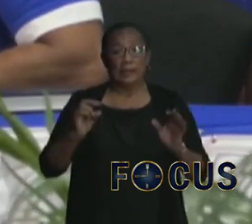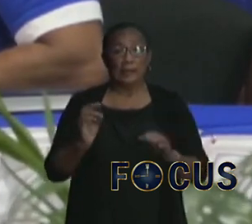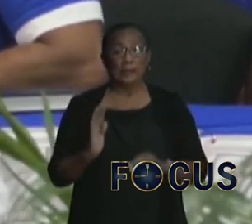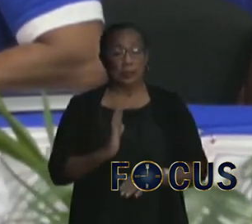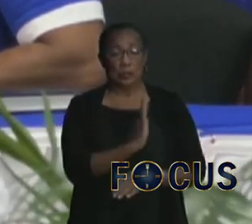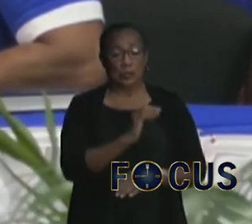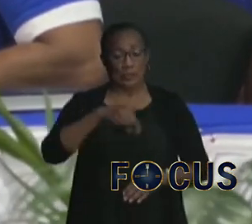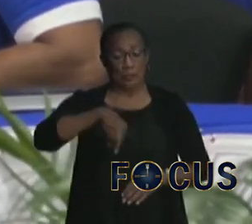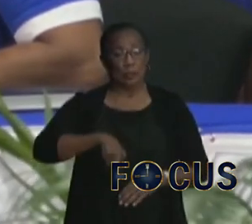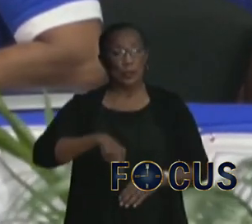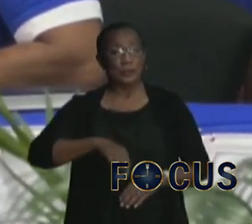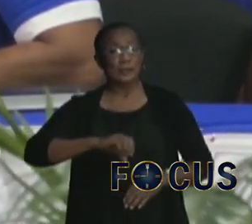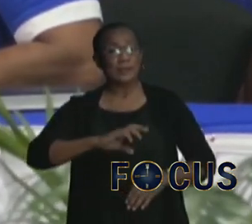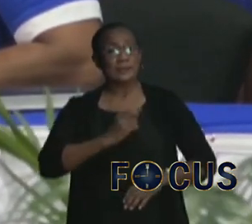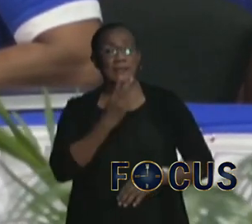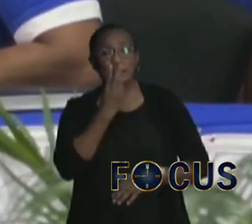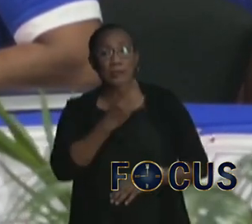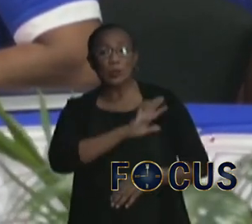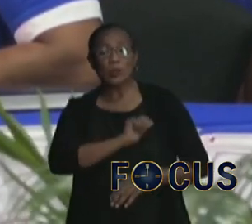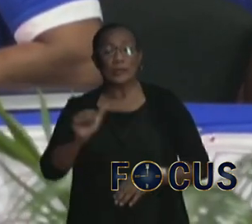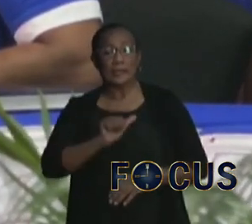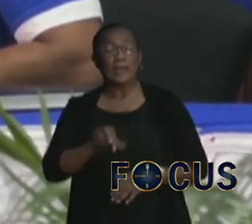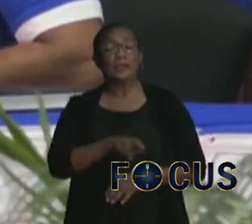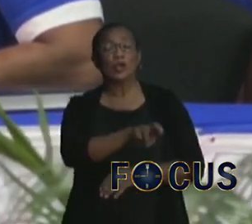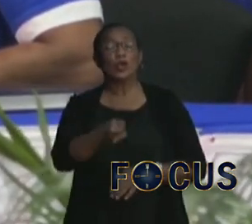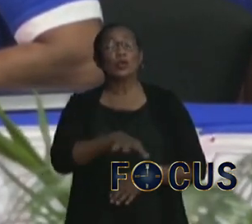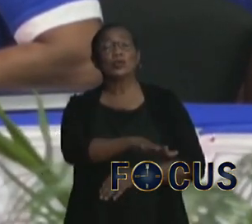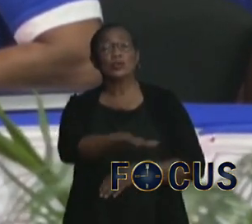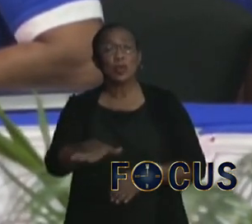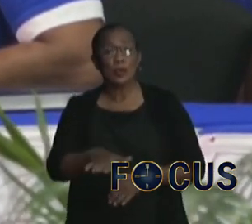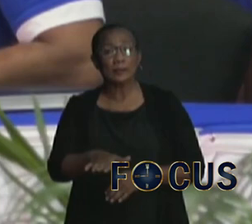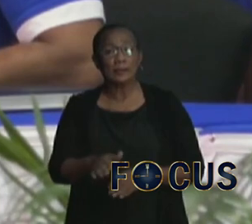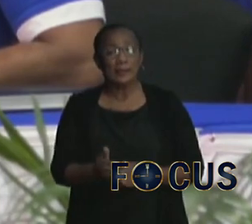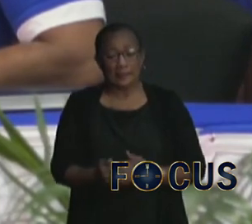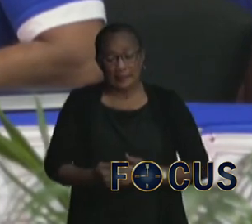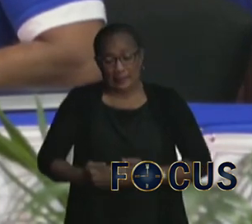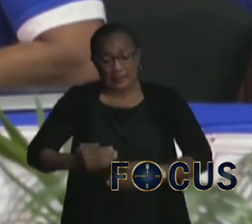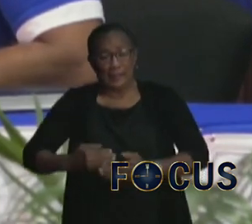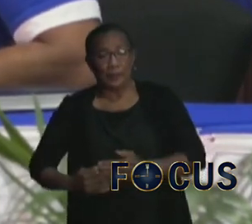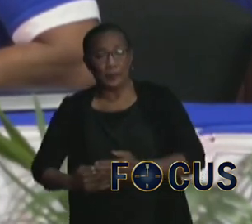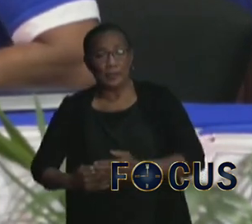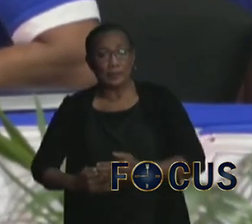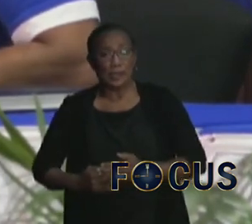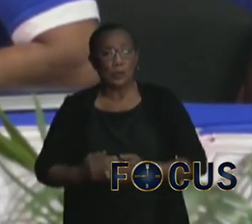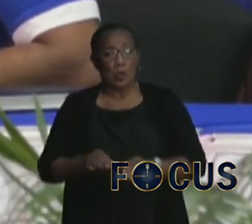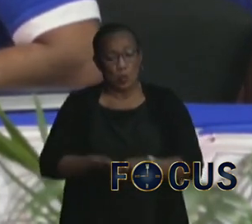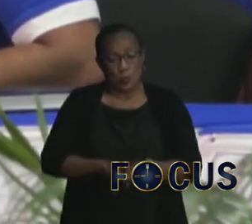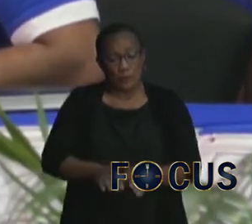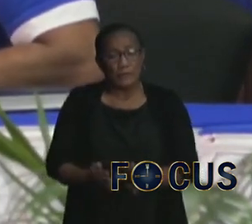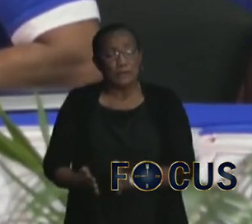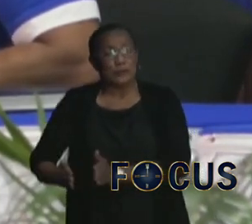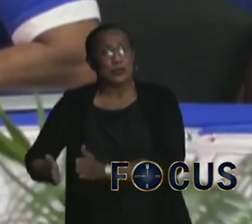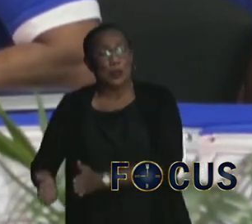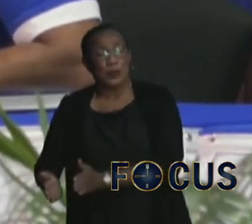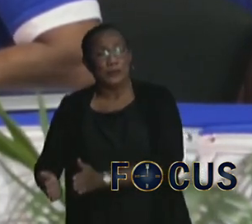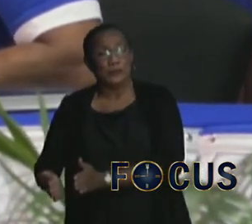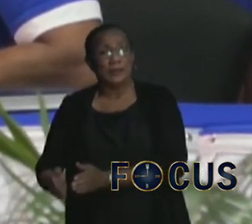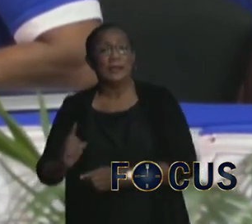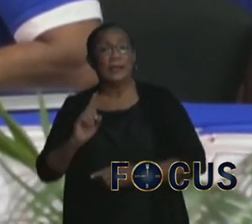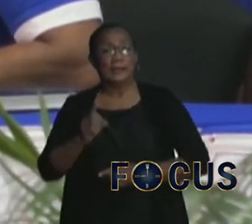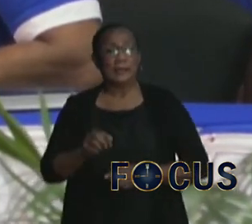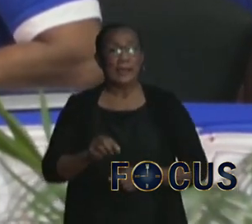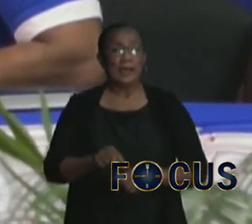Je ziet ook lekkages naar andere resorten die nabij liggen. Je kijkt ook dat er een verschuiving is